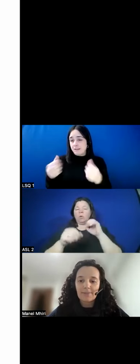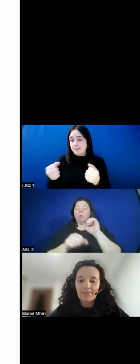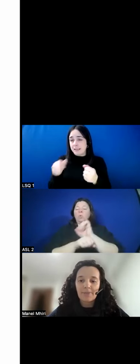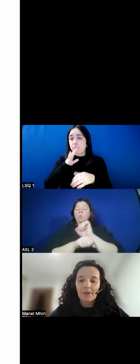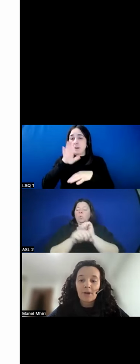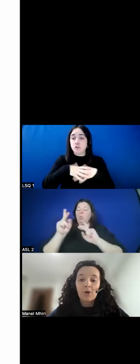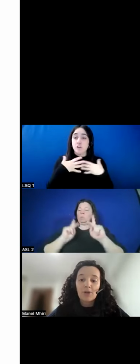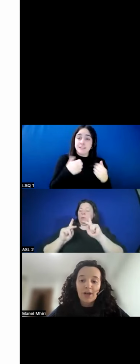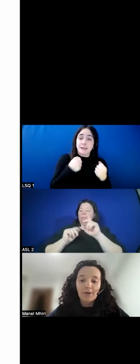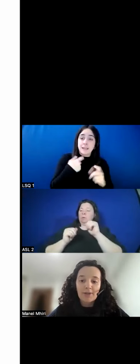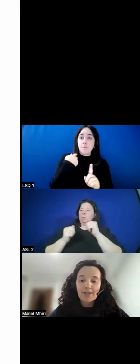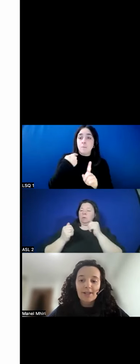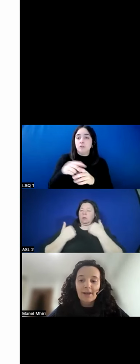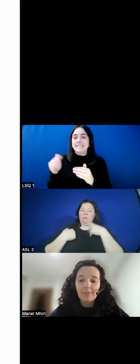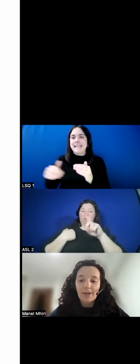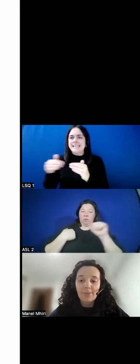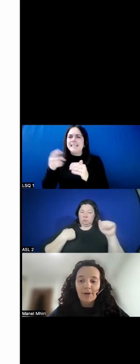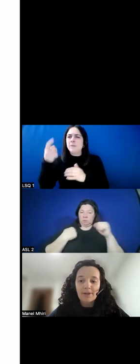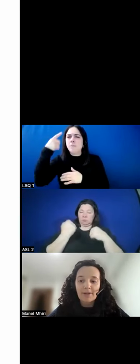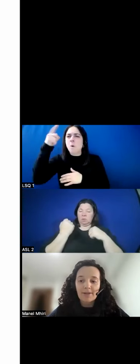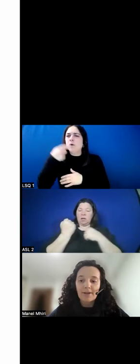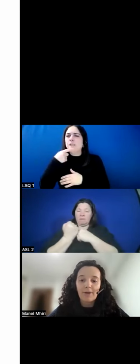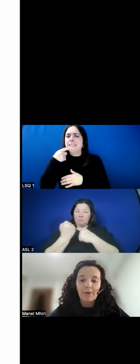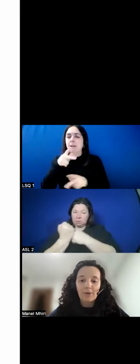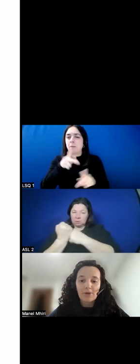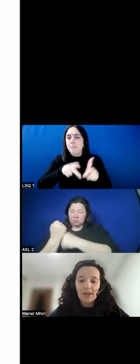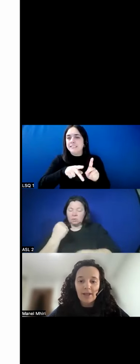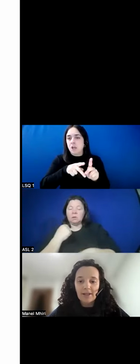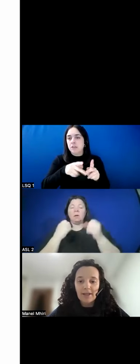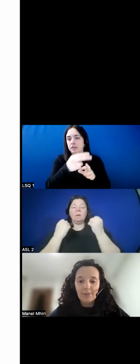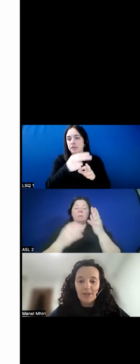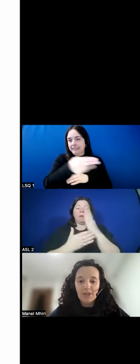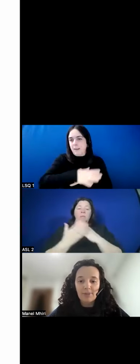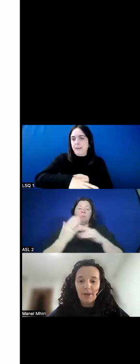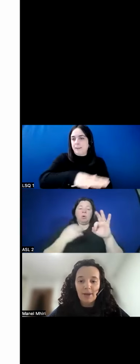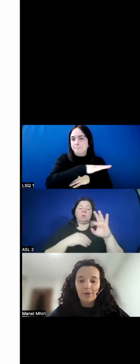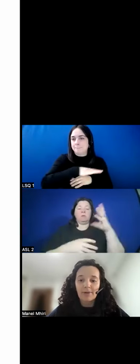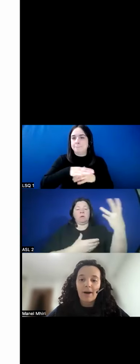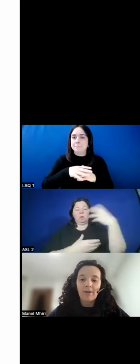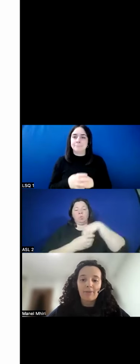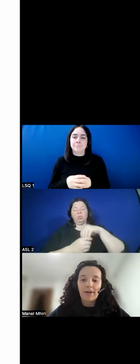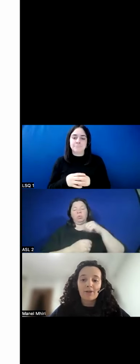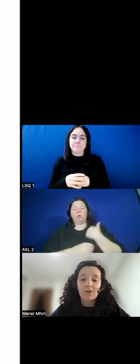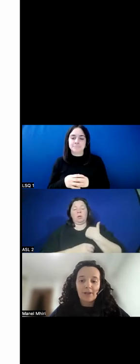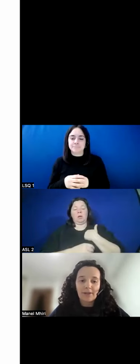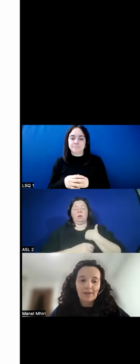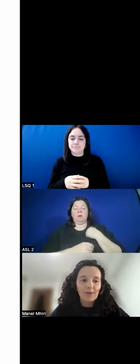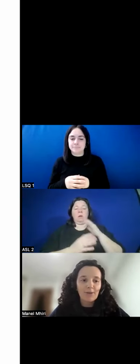pour les personnes handicapées. Et je peux voir que